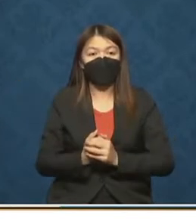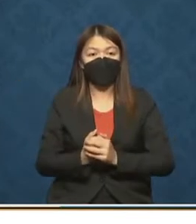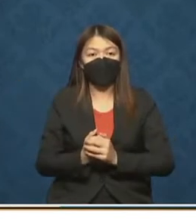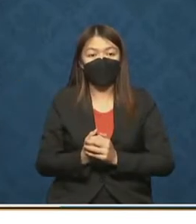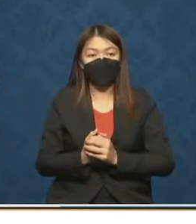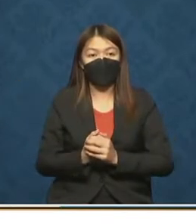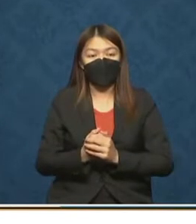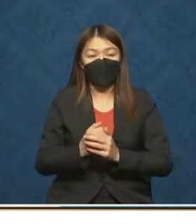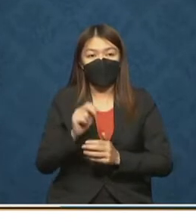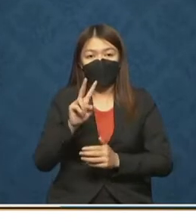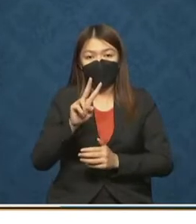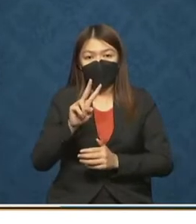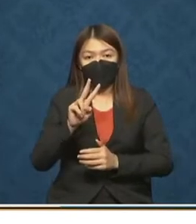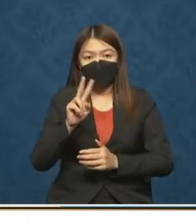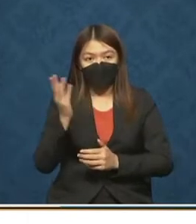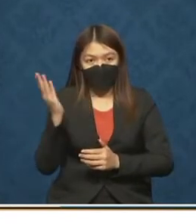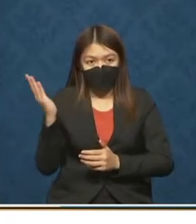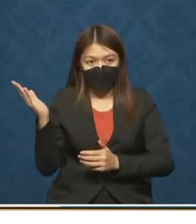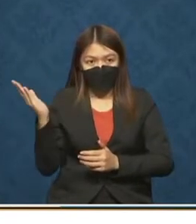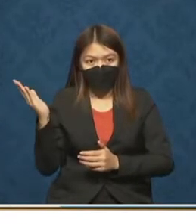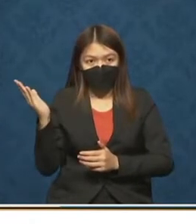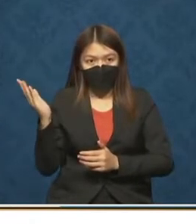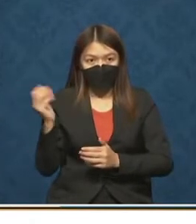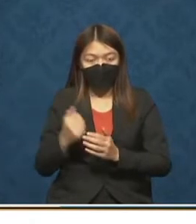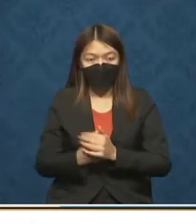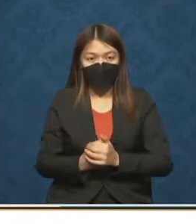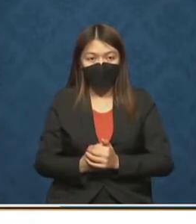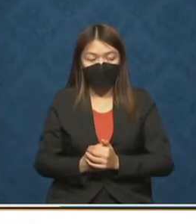2561 7000 Import